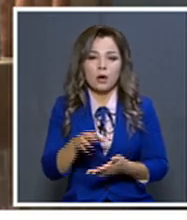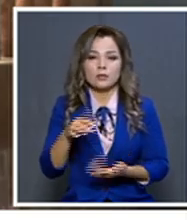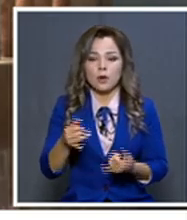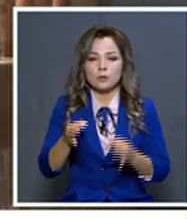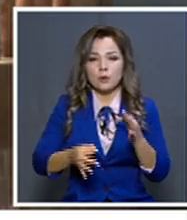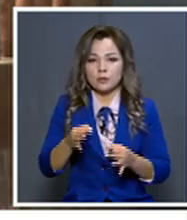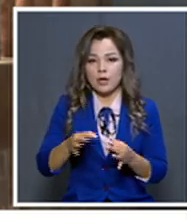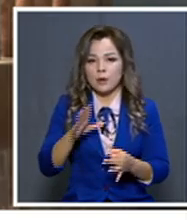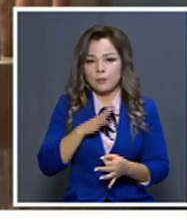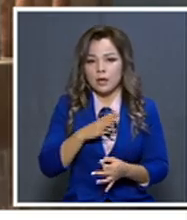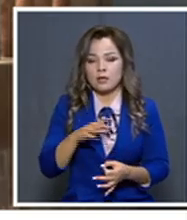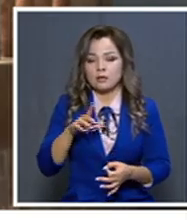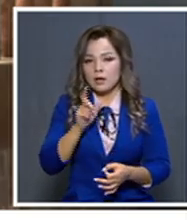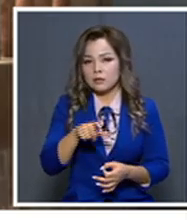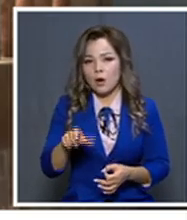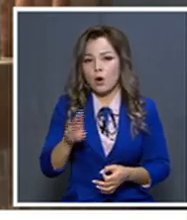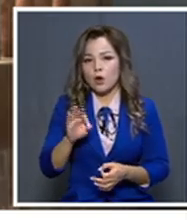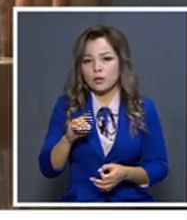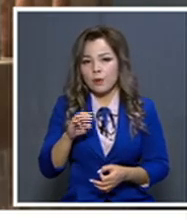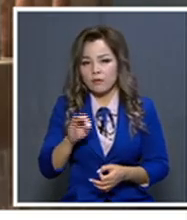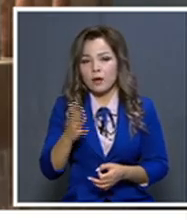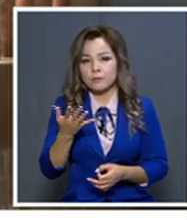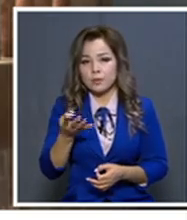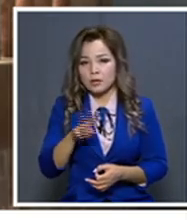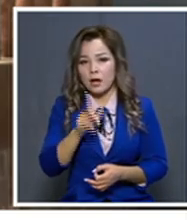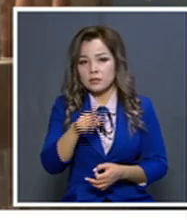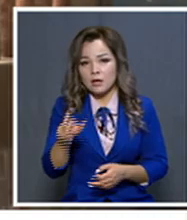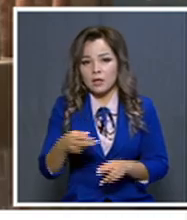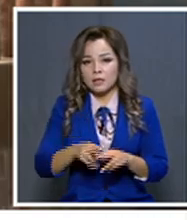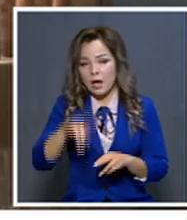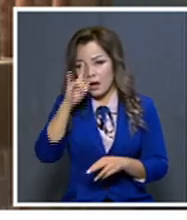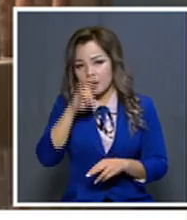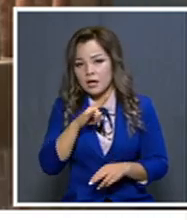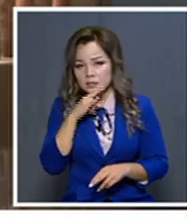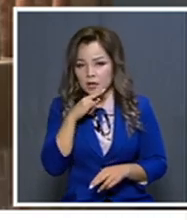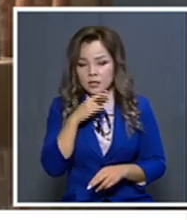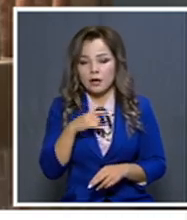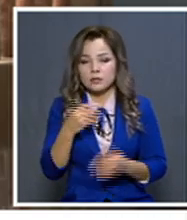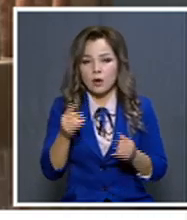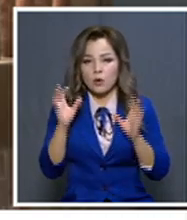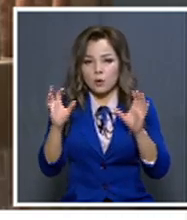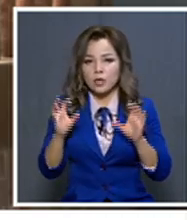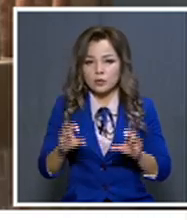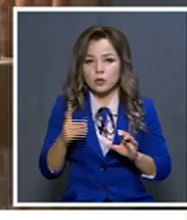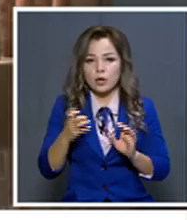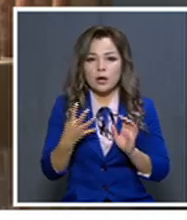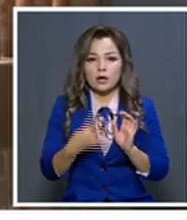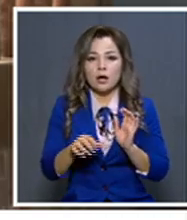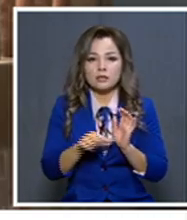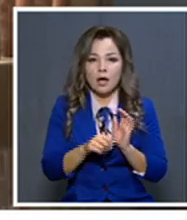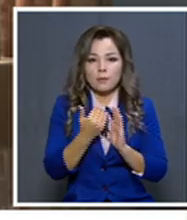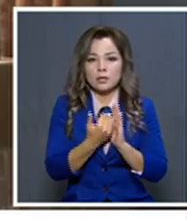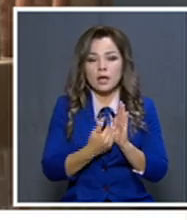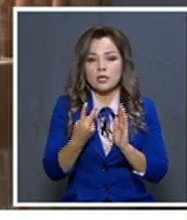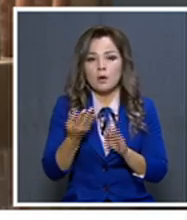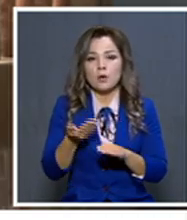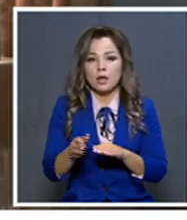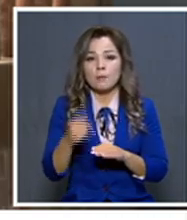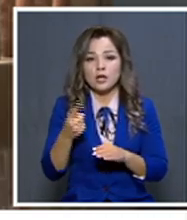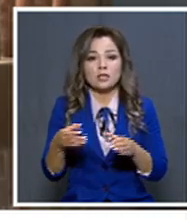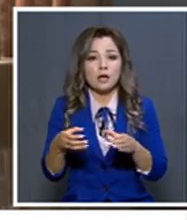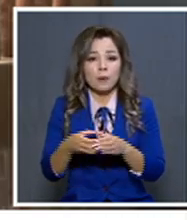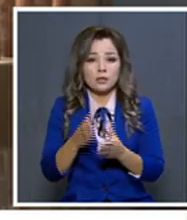Темірғалиев Марат, Таласбаев Асылбек және Ходжибаев Дастан Қазақстан Республикасының қылмыстық кодексінің 146 бабының 2 бөлігінің 1 тармағы